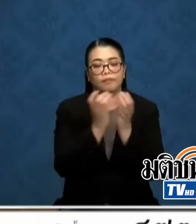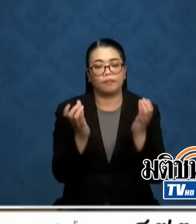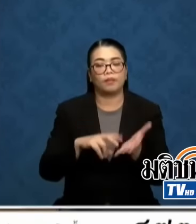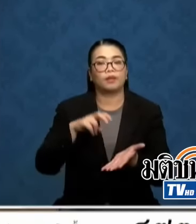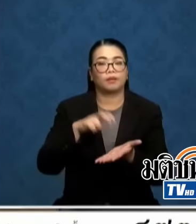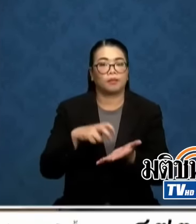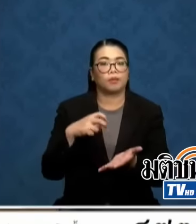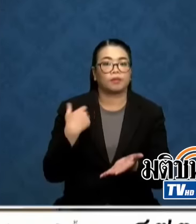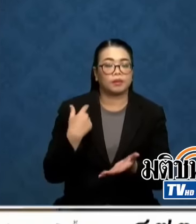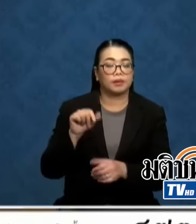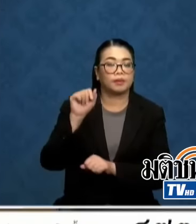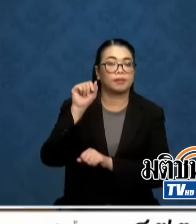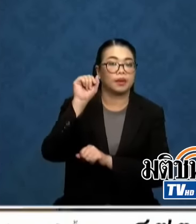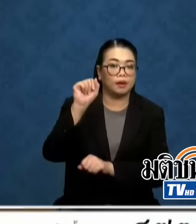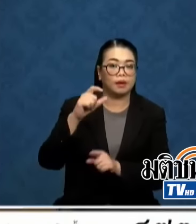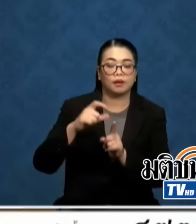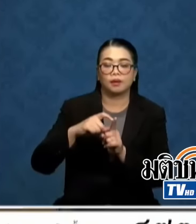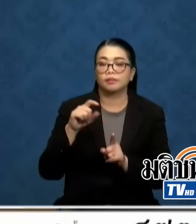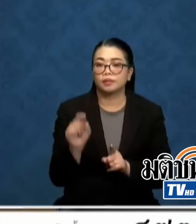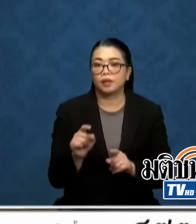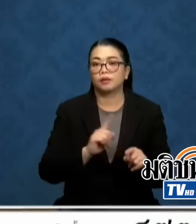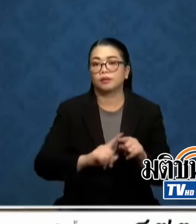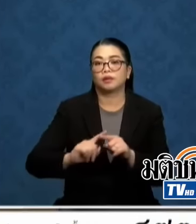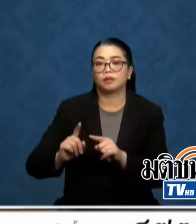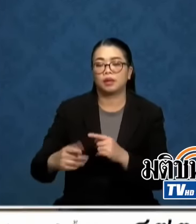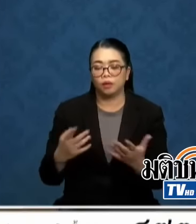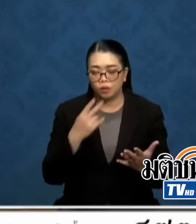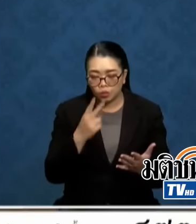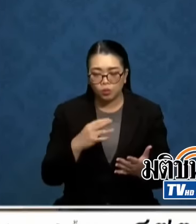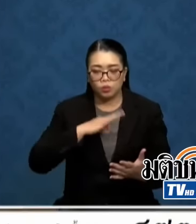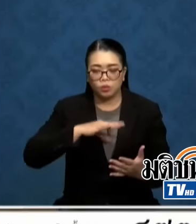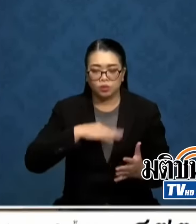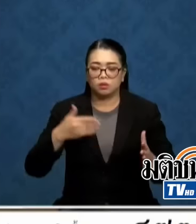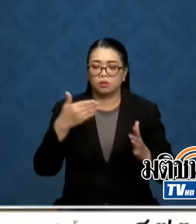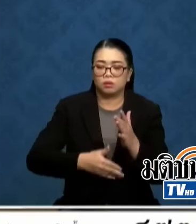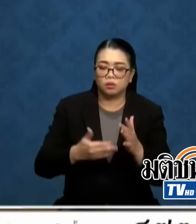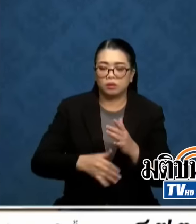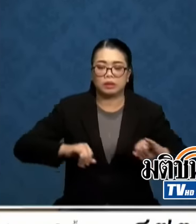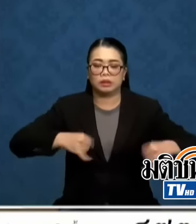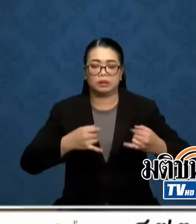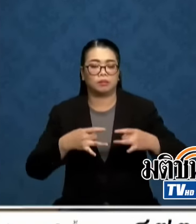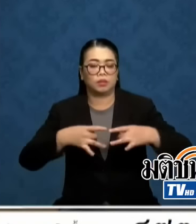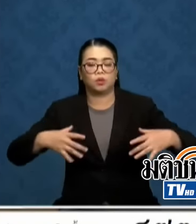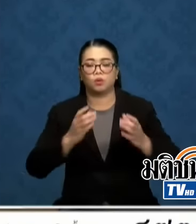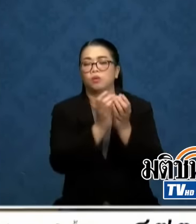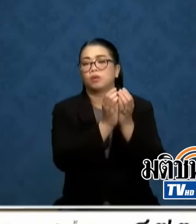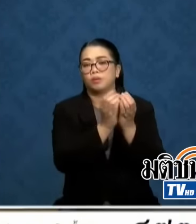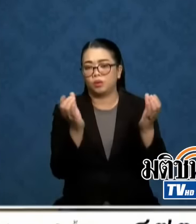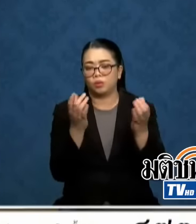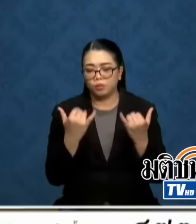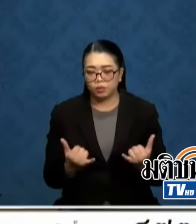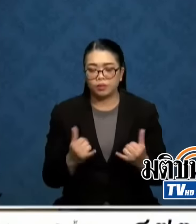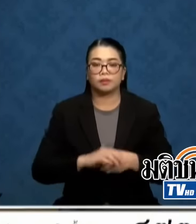แล้วประกาศและคำสั่งจึงขัดหรือแย้งต่อรัฐธรรมนูญฉบับ